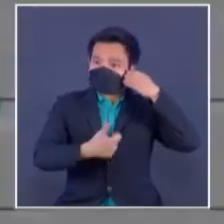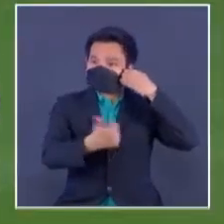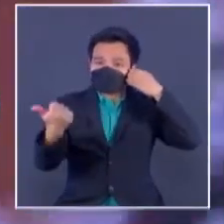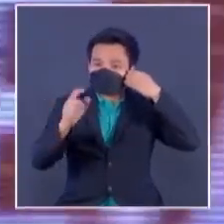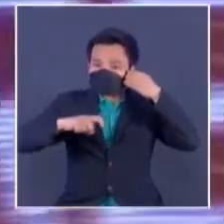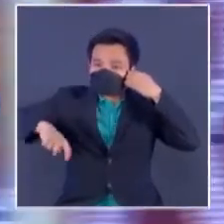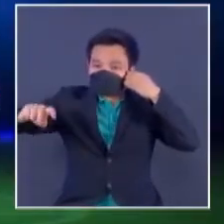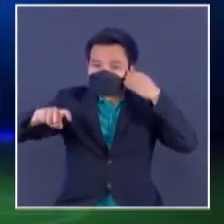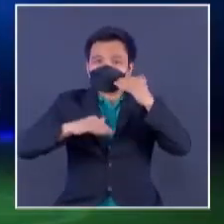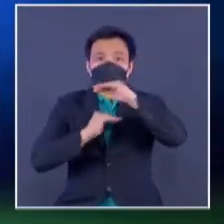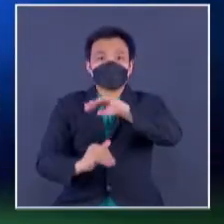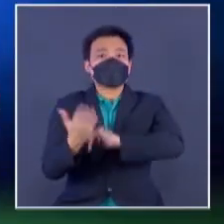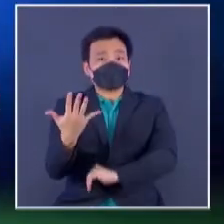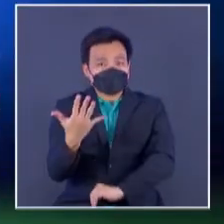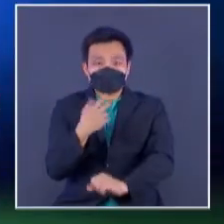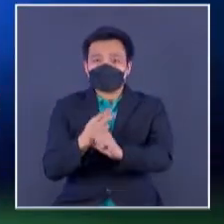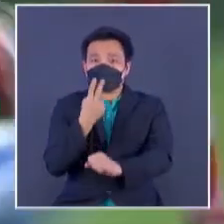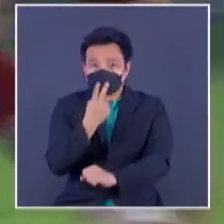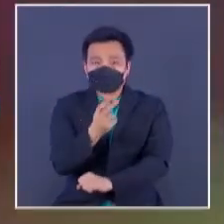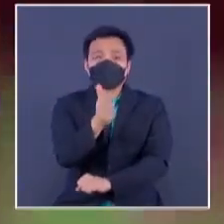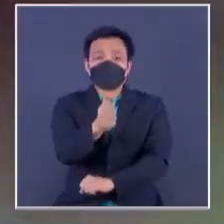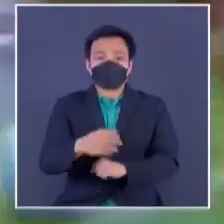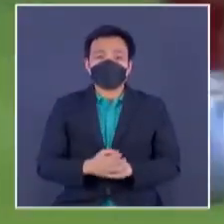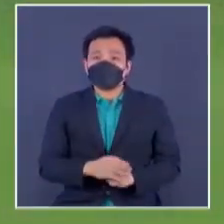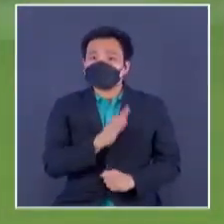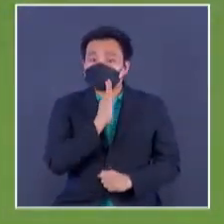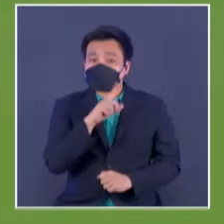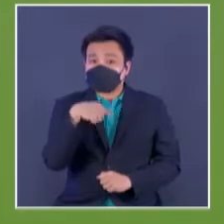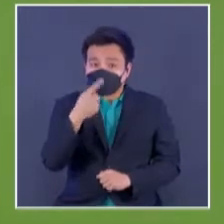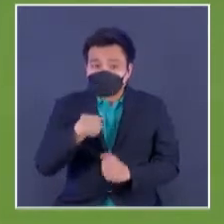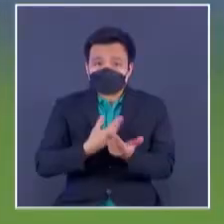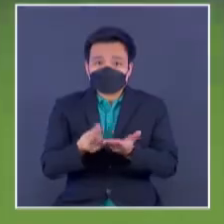021007007นะครับส่วนลูกค้าของ 3BB ก็สามารถรับชมผ่านทางกล่อง 3BB